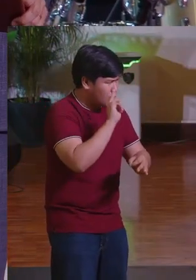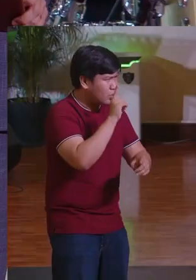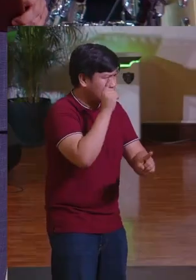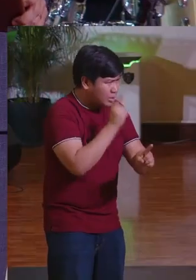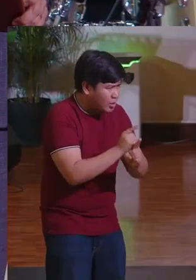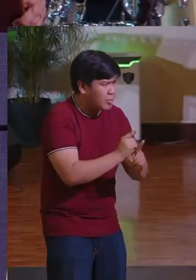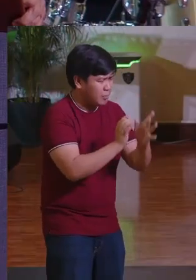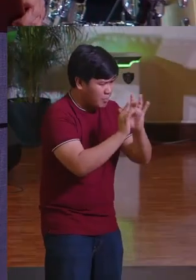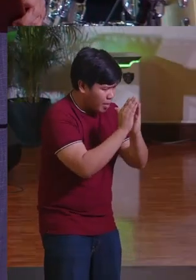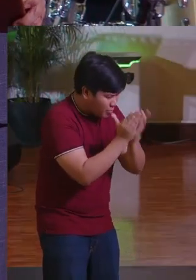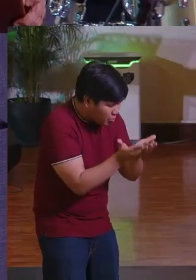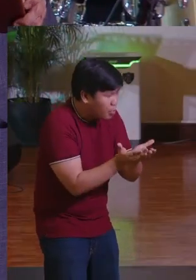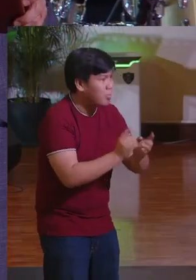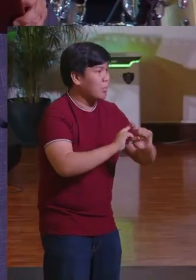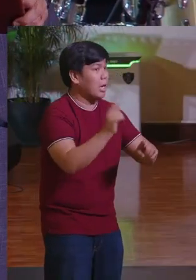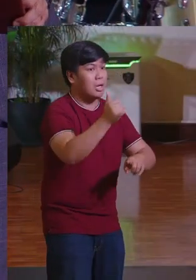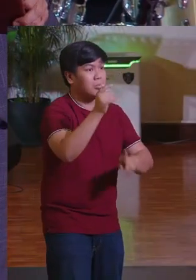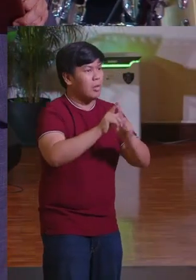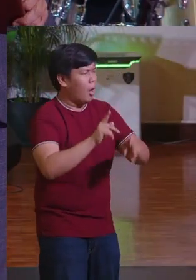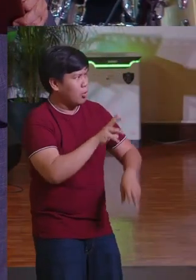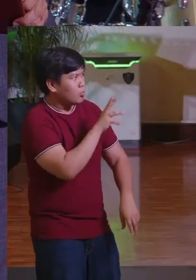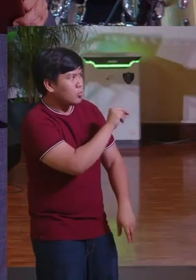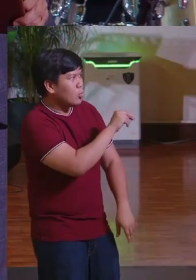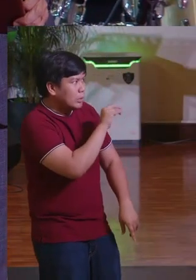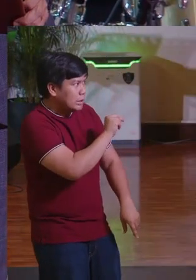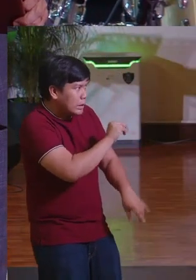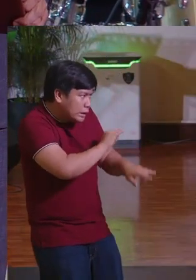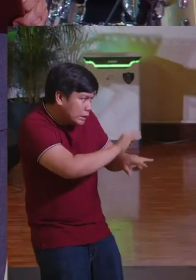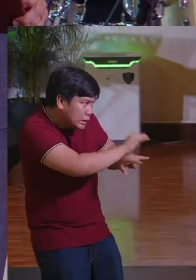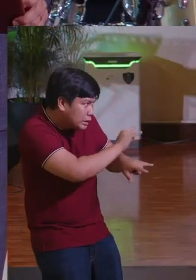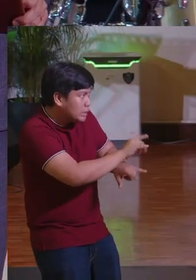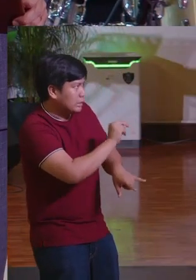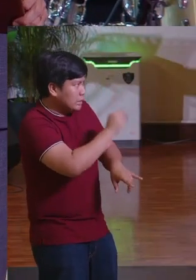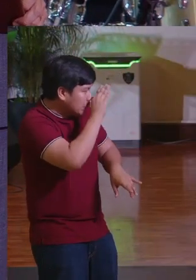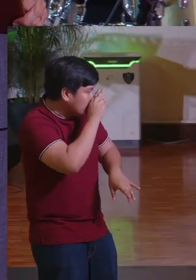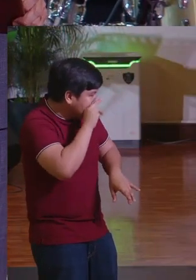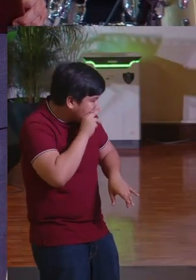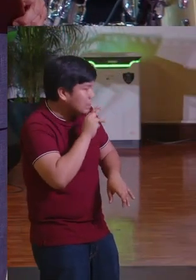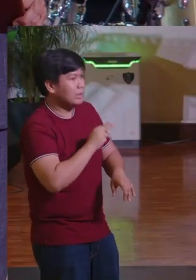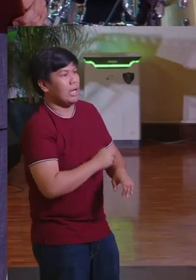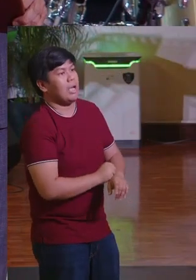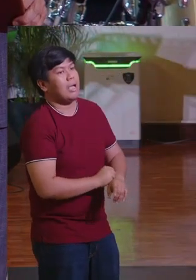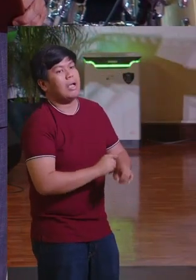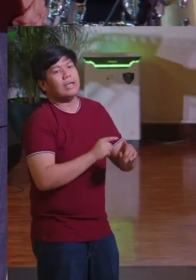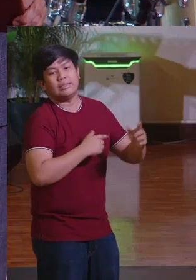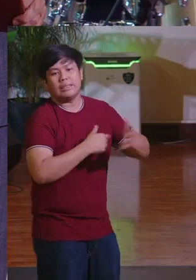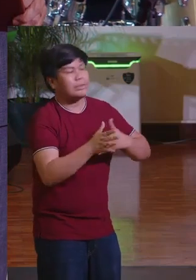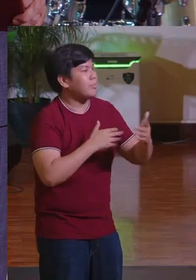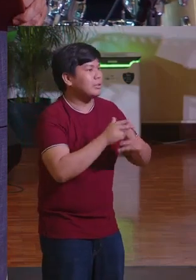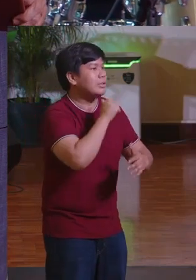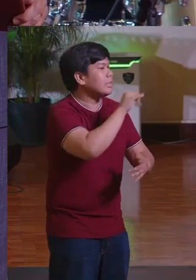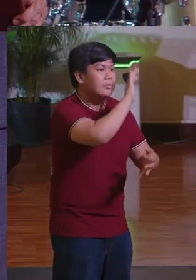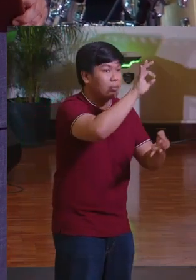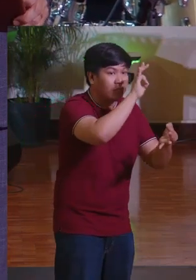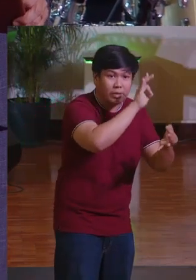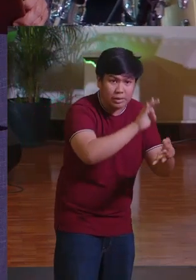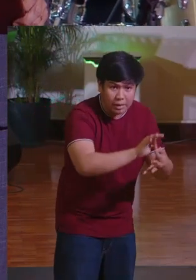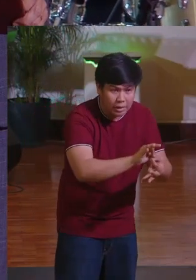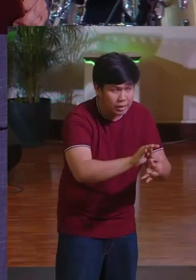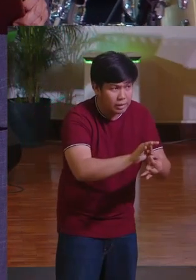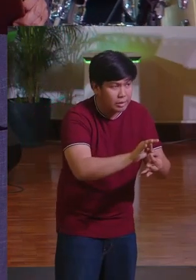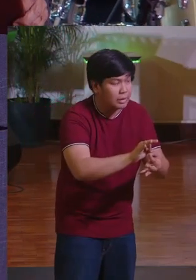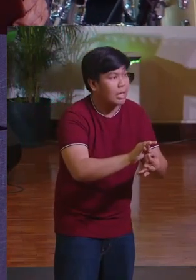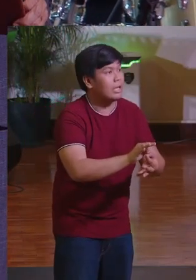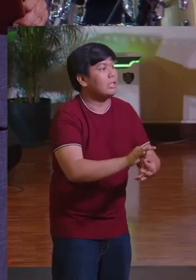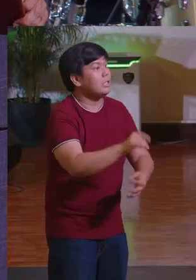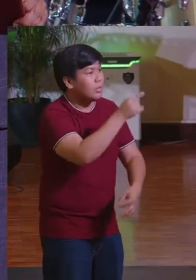ano ang tamang paninindigan. Ngunit mga kapatid, tayo man po ay imperfect. Hindi man tayo perfecto.